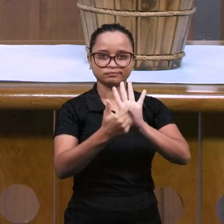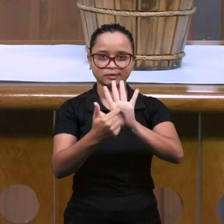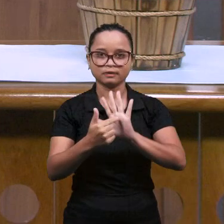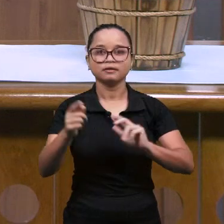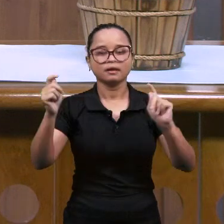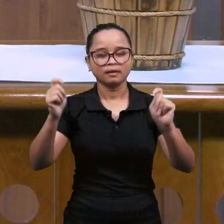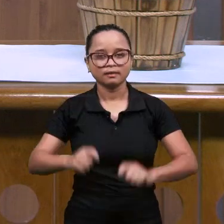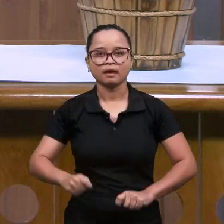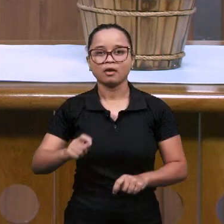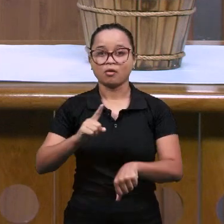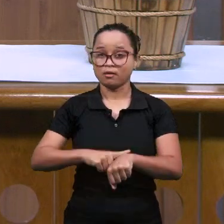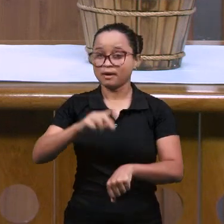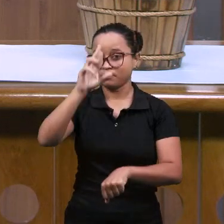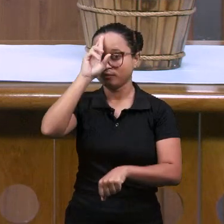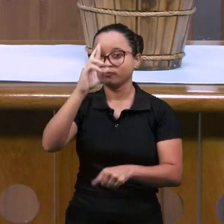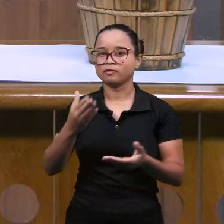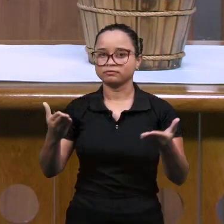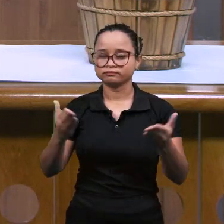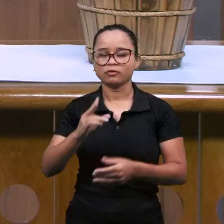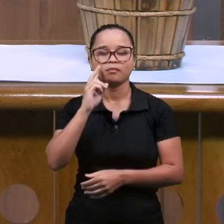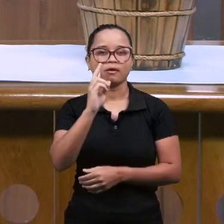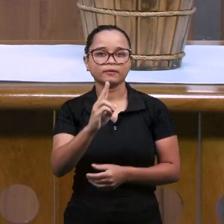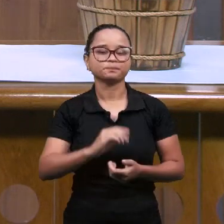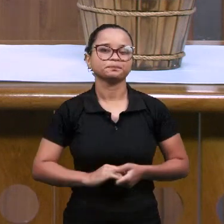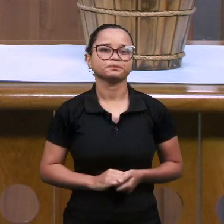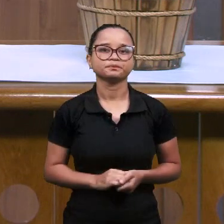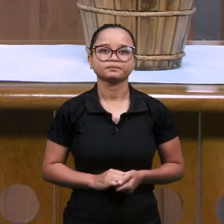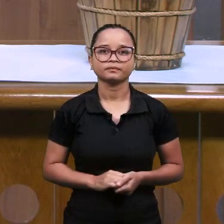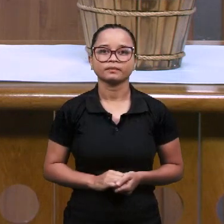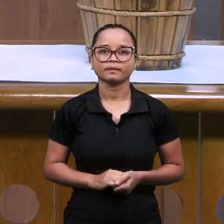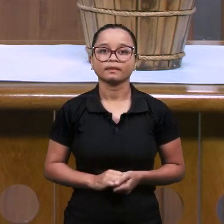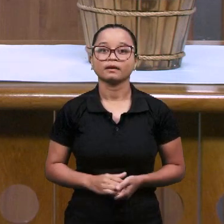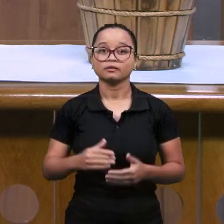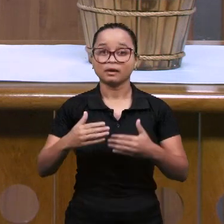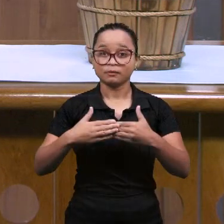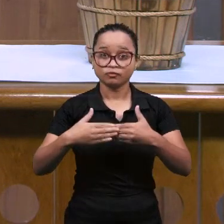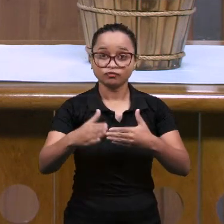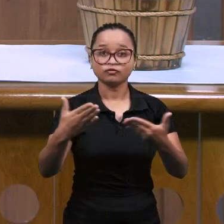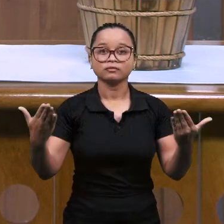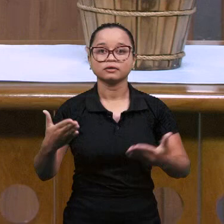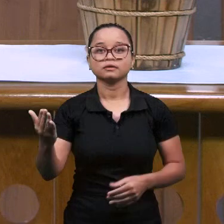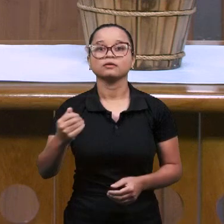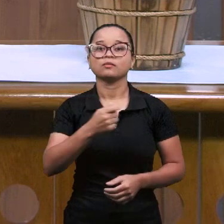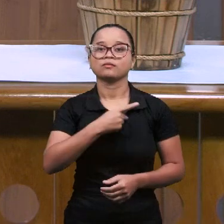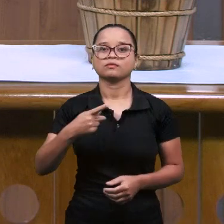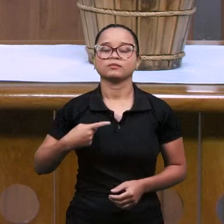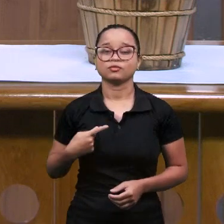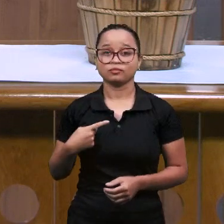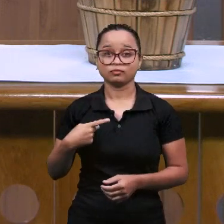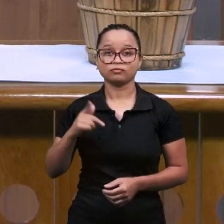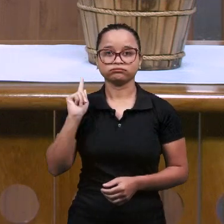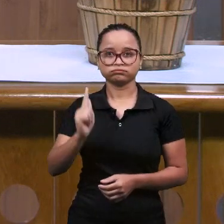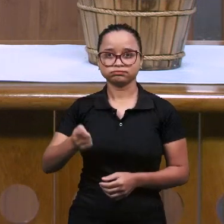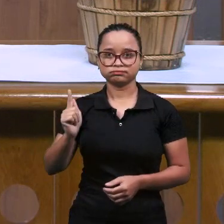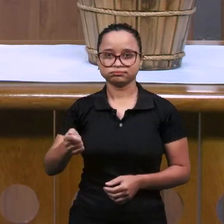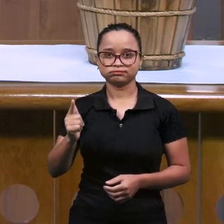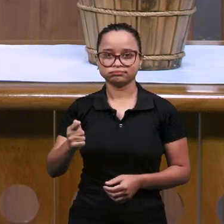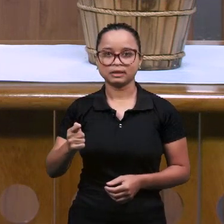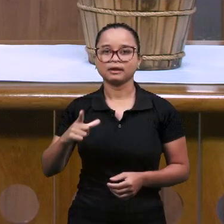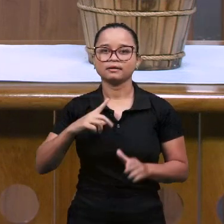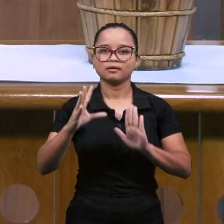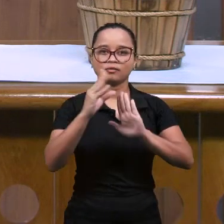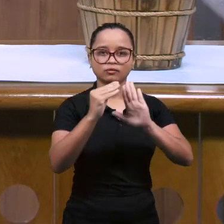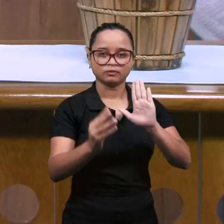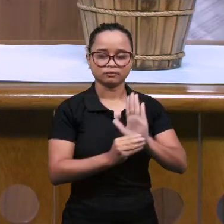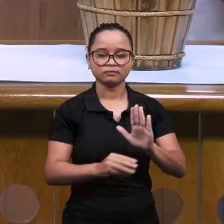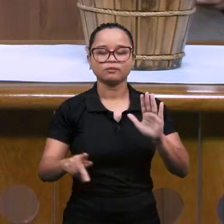écouter ces témoignages de nos frères et sœurs. À partir de maintenant, nous allons donner la parole au pasteur Gilles de Tigueiros pour nous apporter le